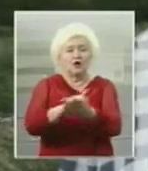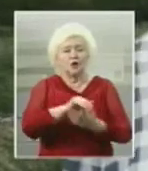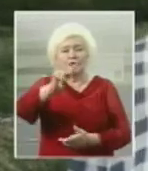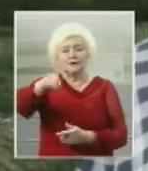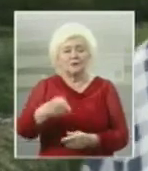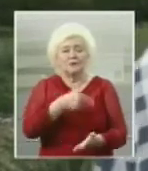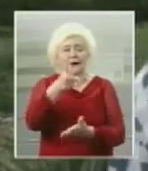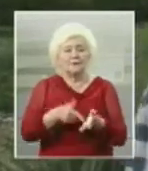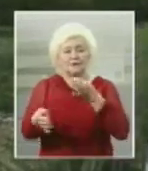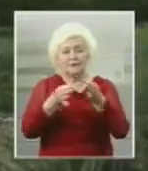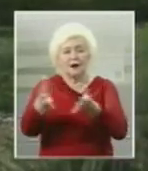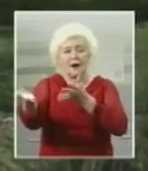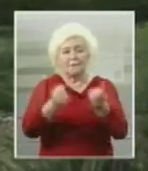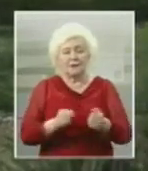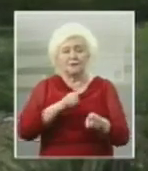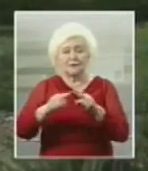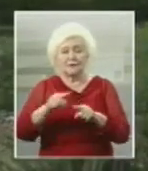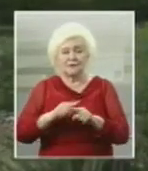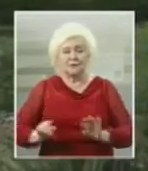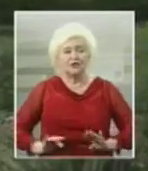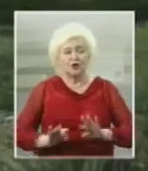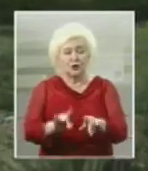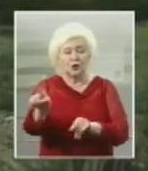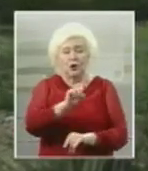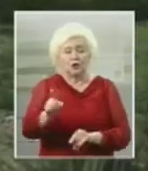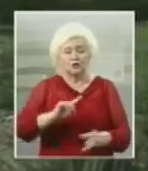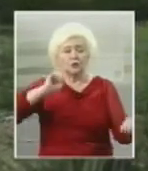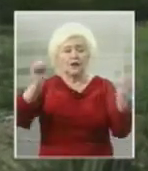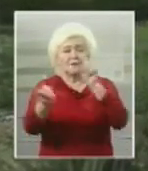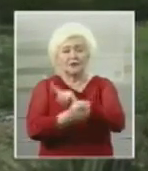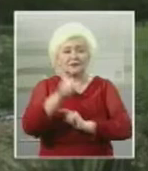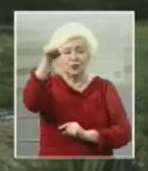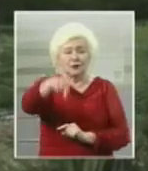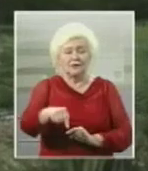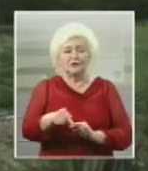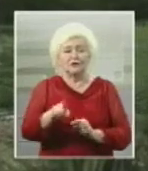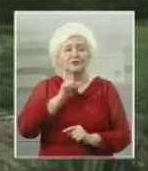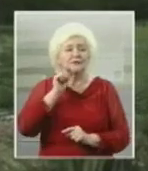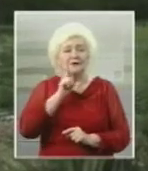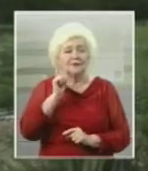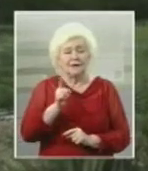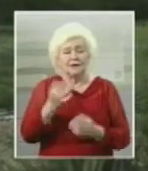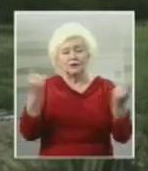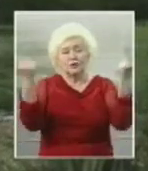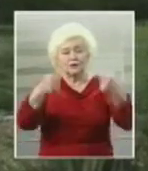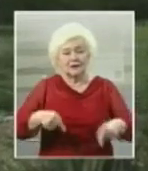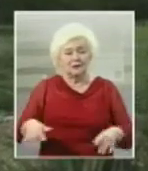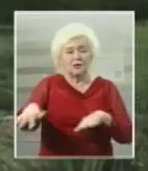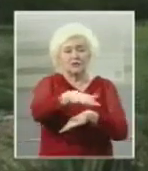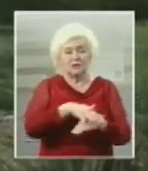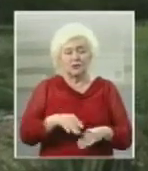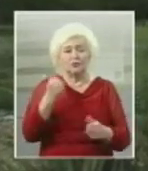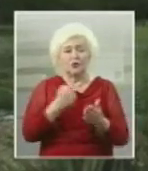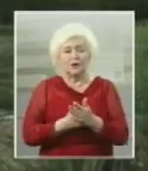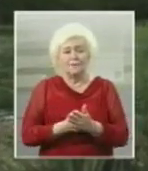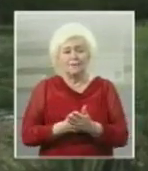міська рада прийняла найшвидші кроки щодо перетворення цієї, за нашу думку, трохи занедбаної території,